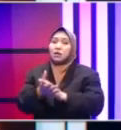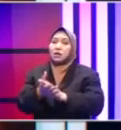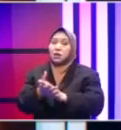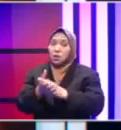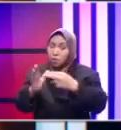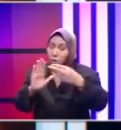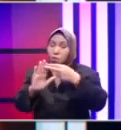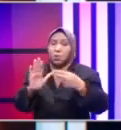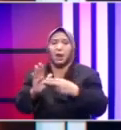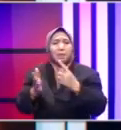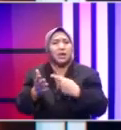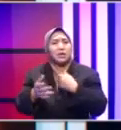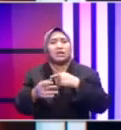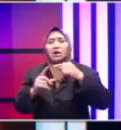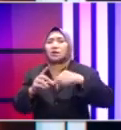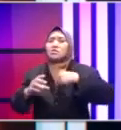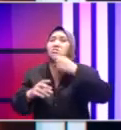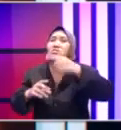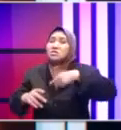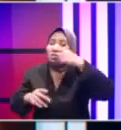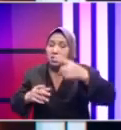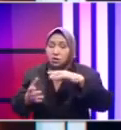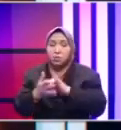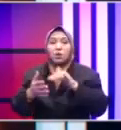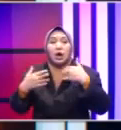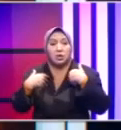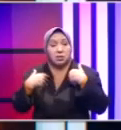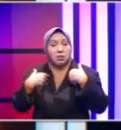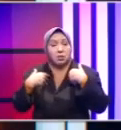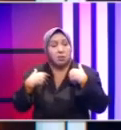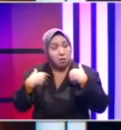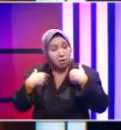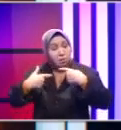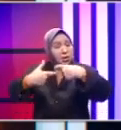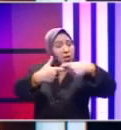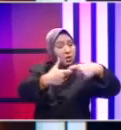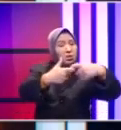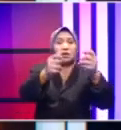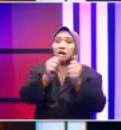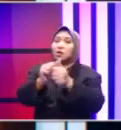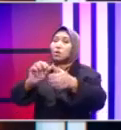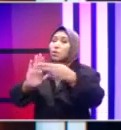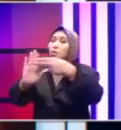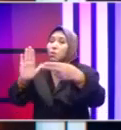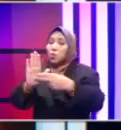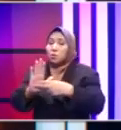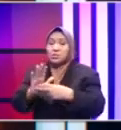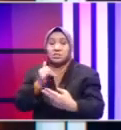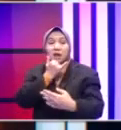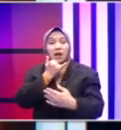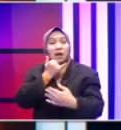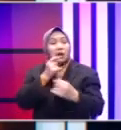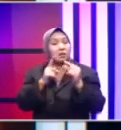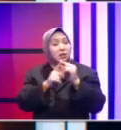ah karena apa yang kita keluarkan dari mulut kita dia di implikasi hukum Rasul jadi implikasi hukum silat kate